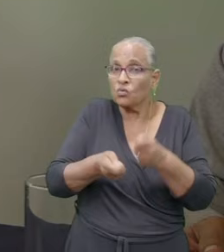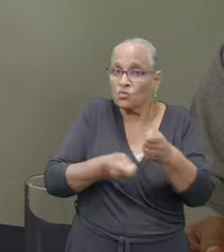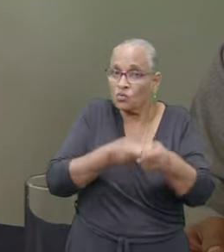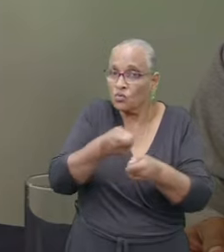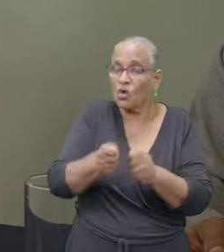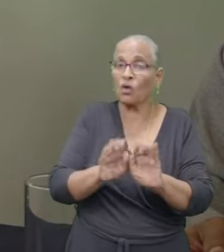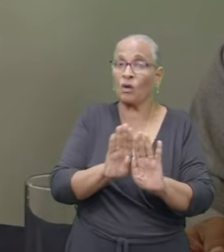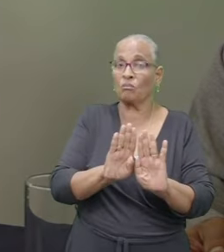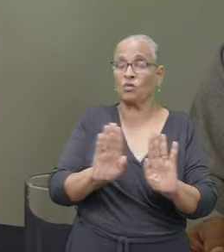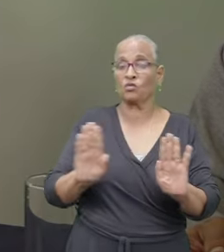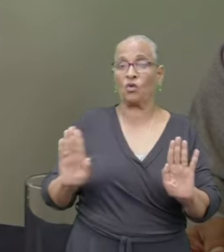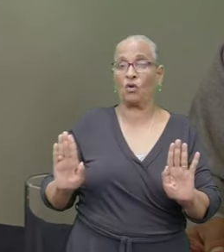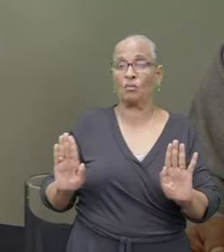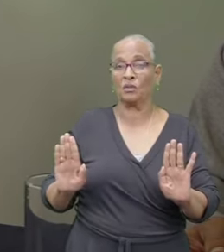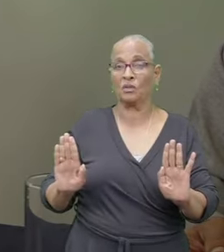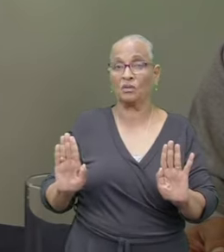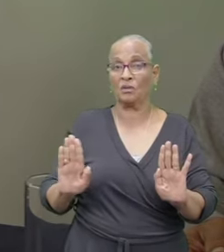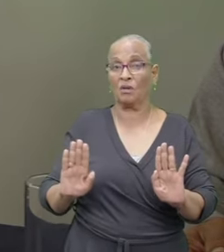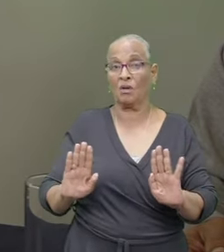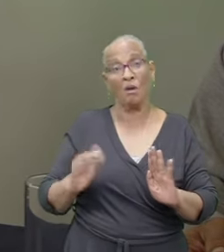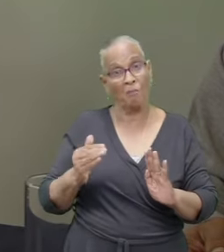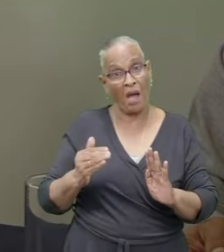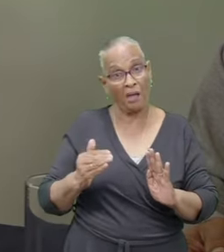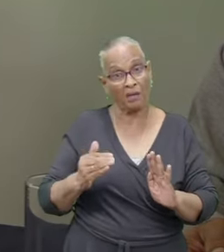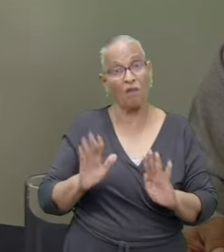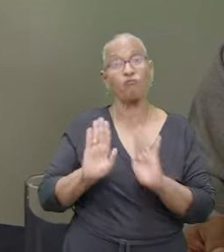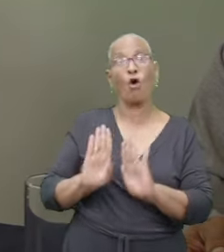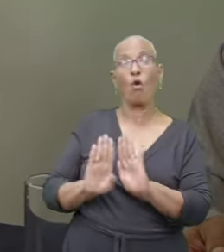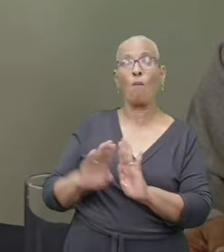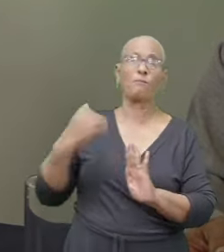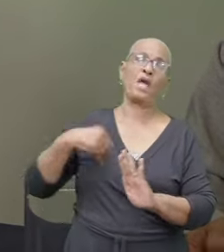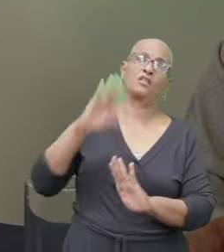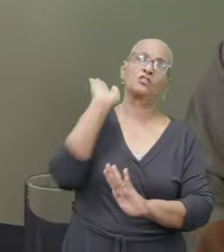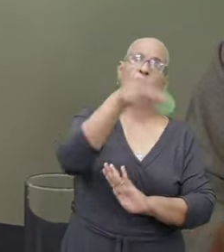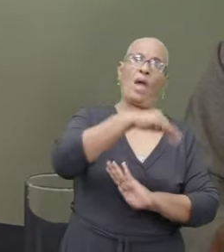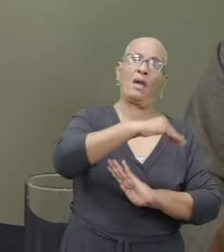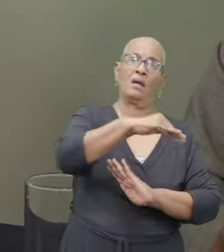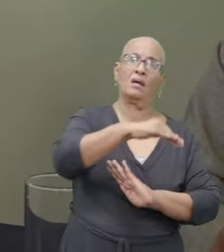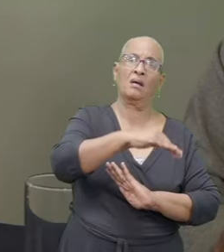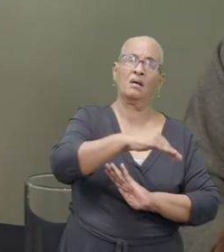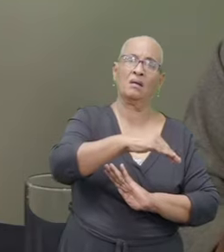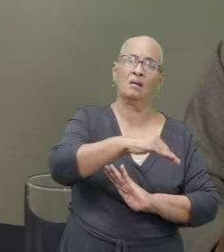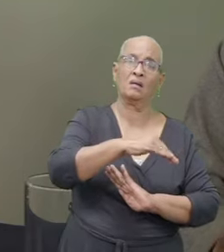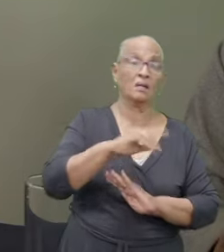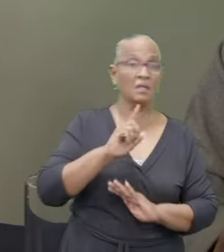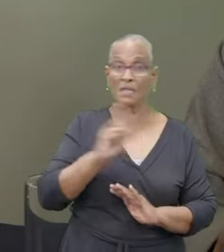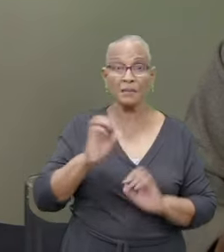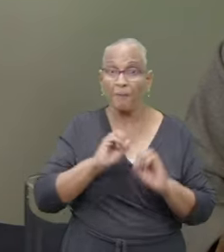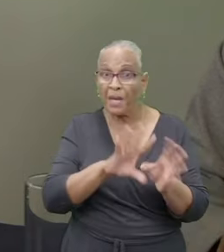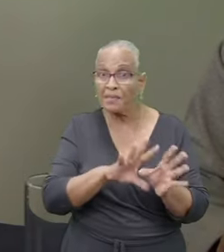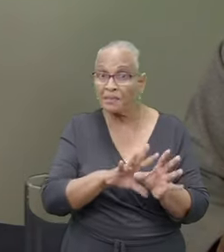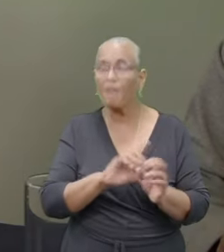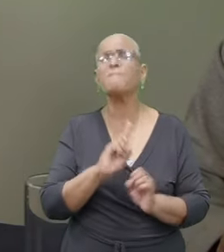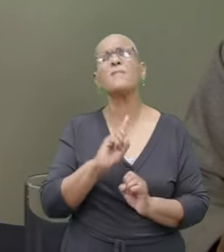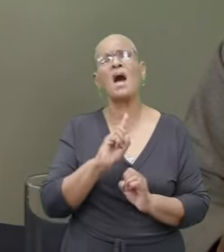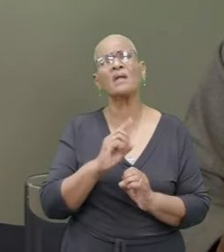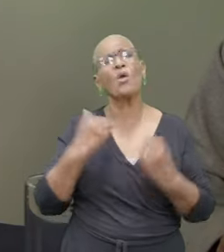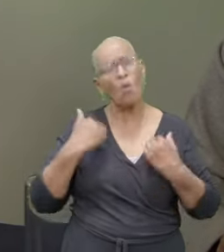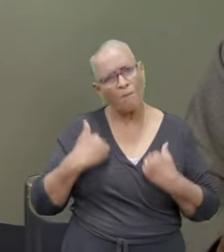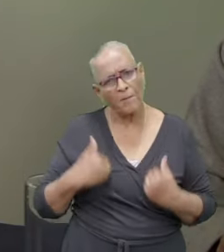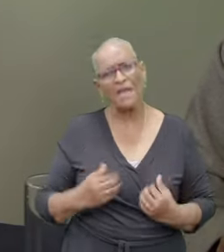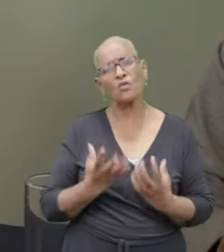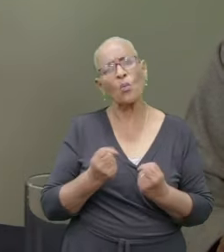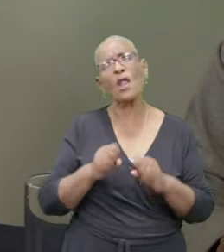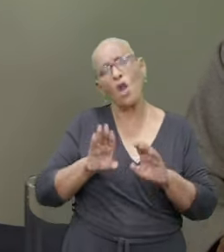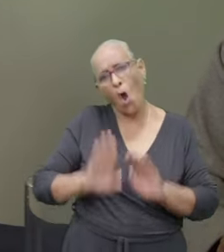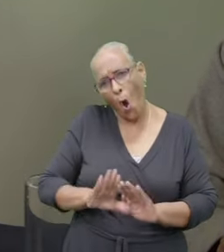muren op te trekken. Eigenlijk te voorkomen dat ze weggaan met het verhogen van de tarieven. Niet om te pesten, maar om ze binnen te houden.